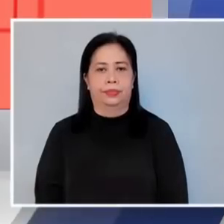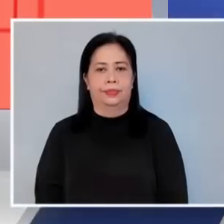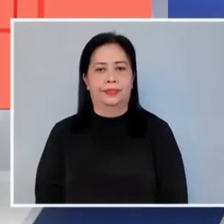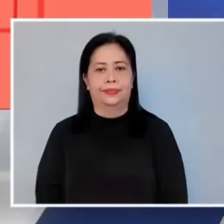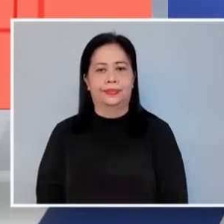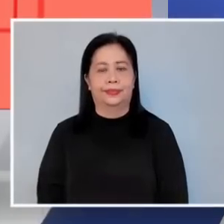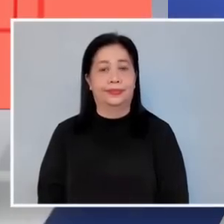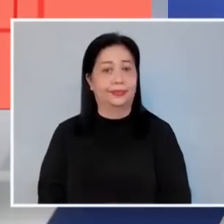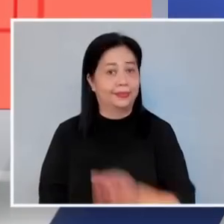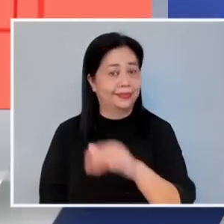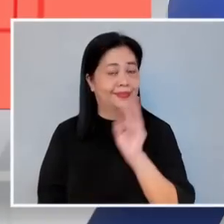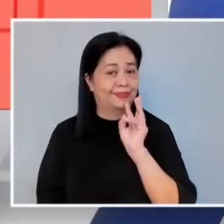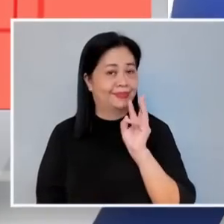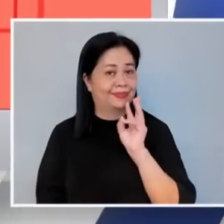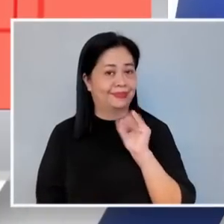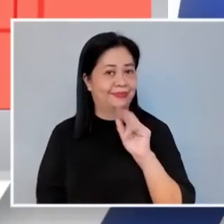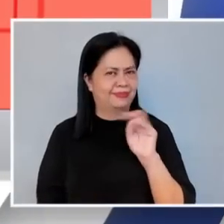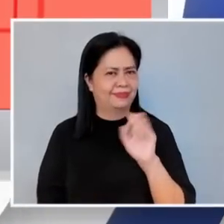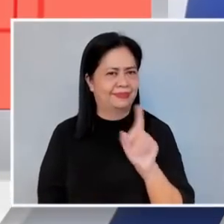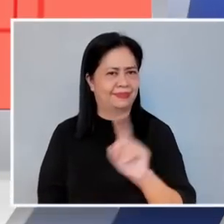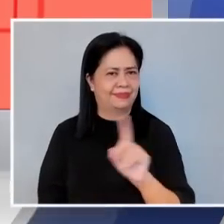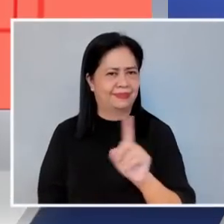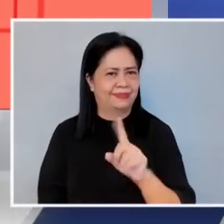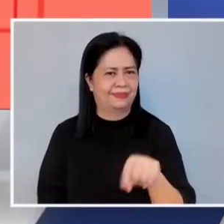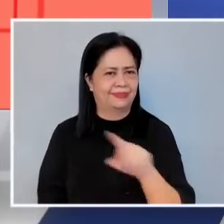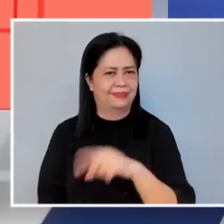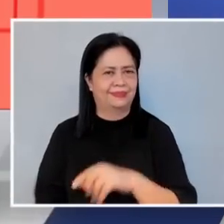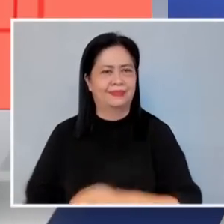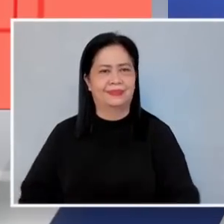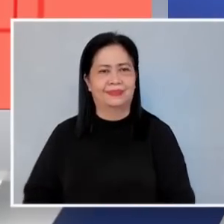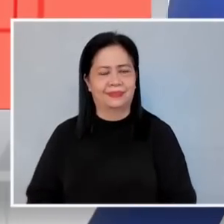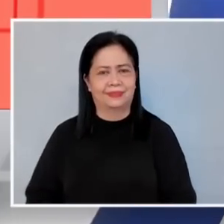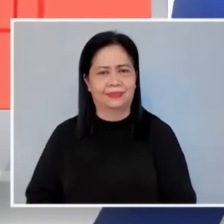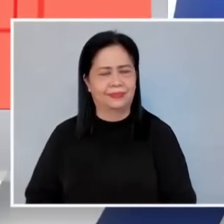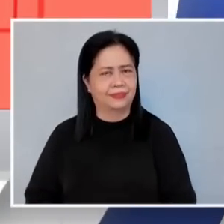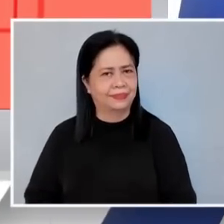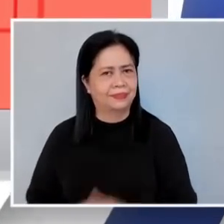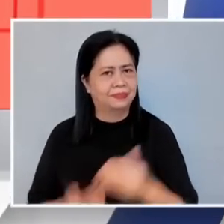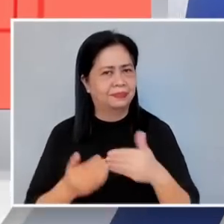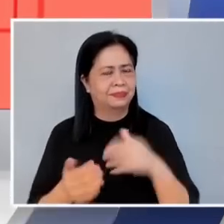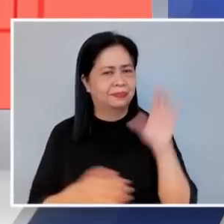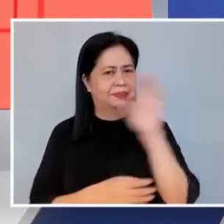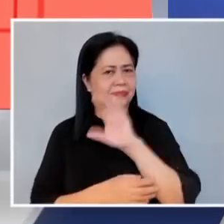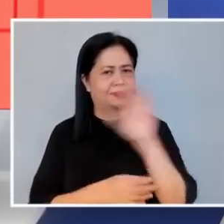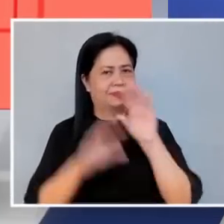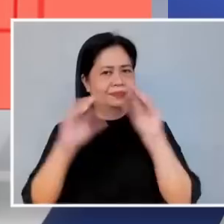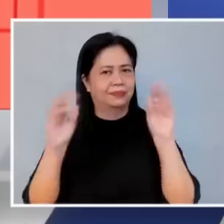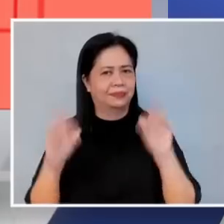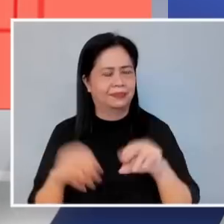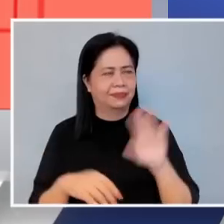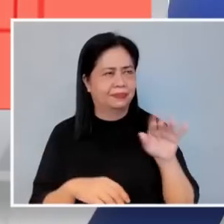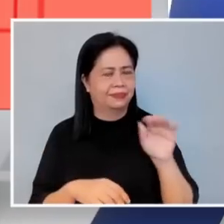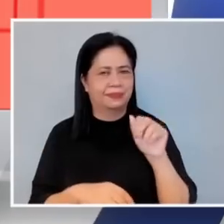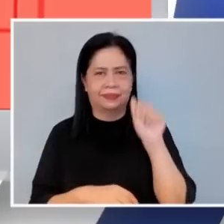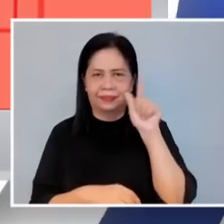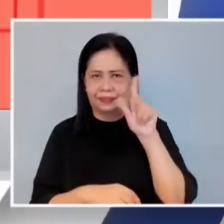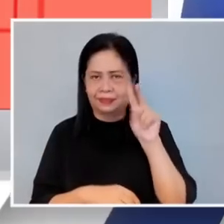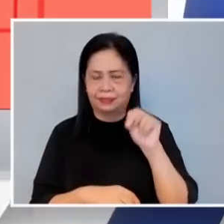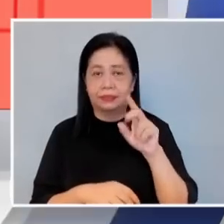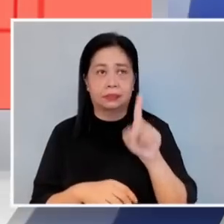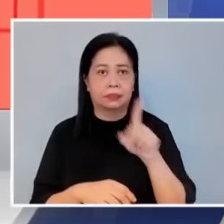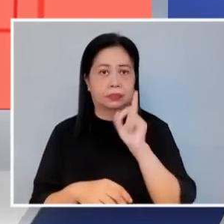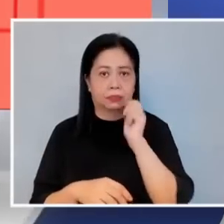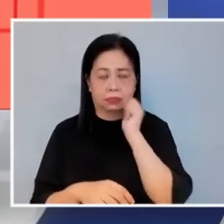Ito, Winnie. Ano ba ang pwedeng pagkakitaan bago magpasko? Ay, alam mo, Alvin, isa sa mga hindi nawawala